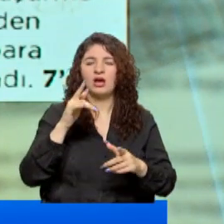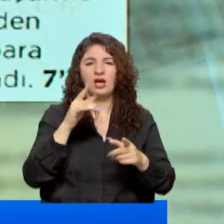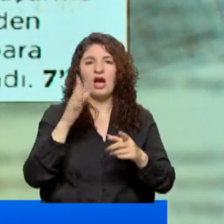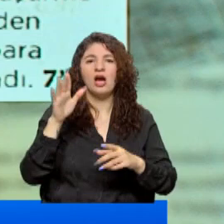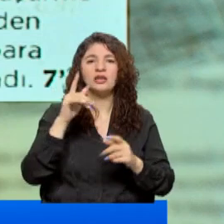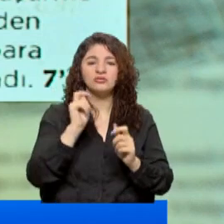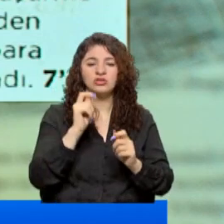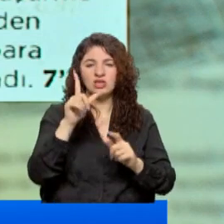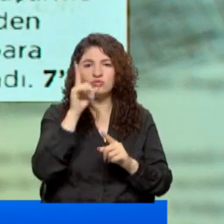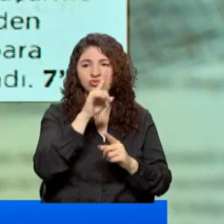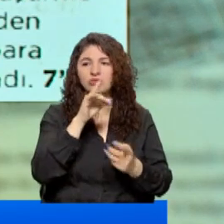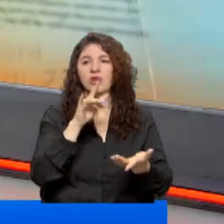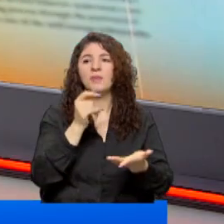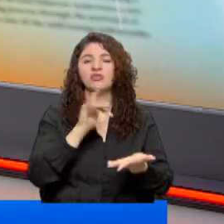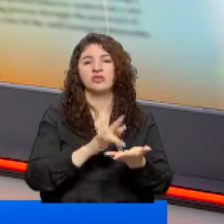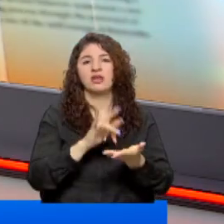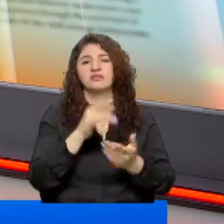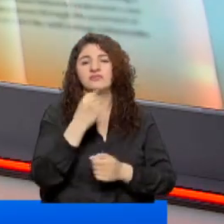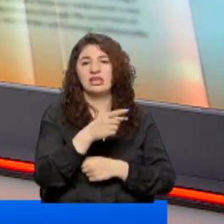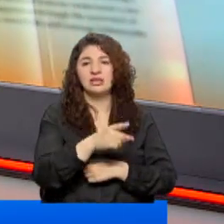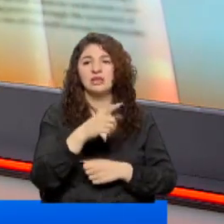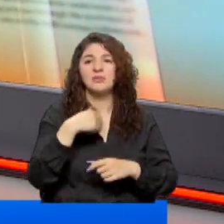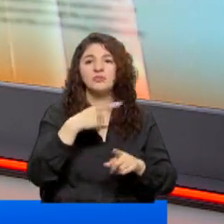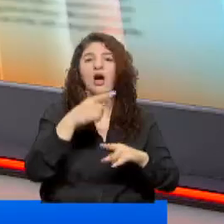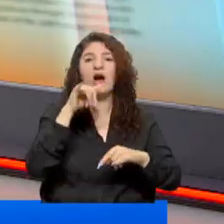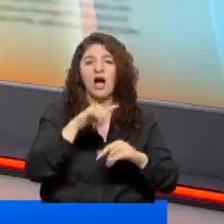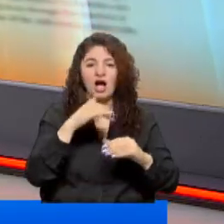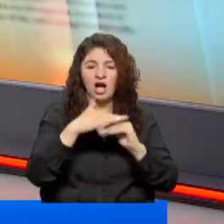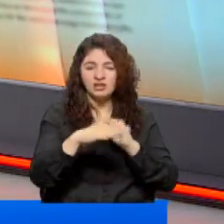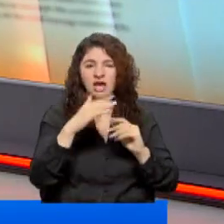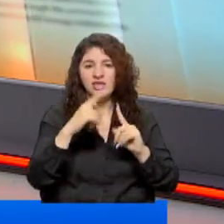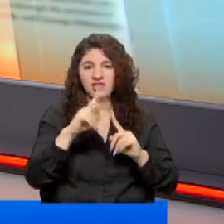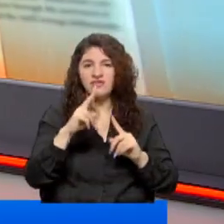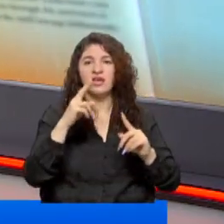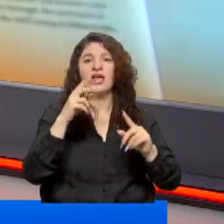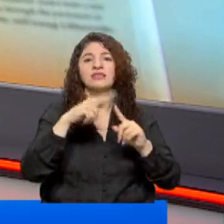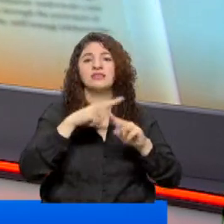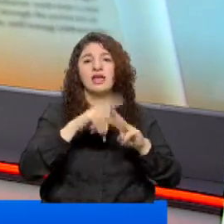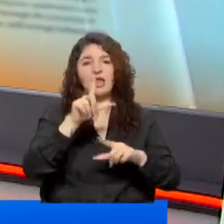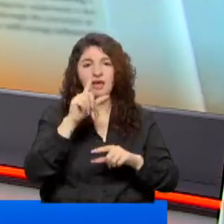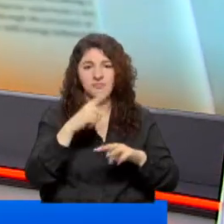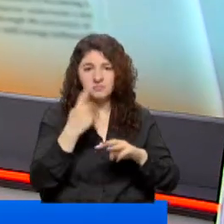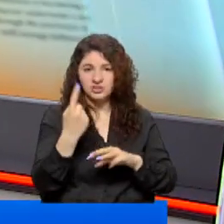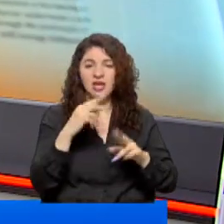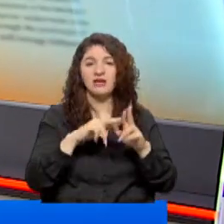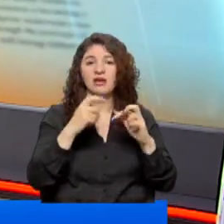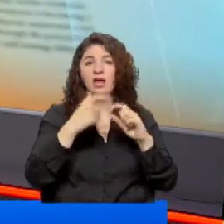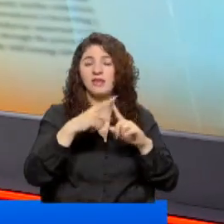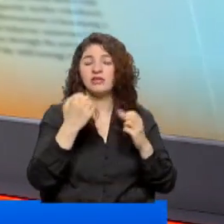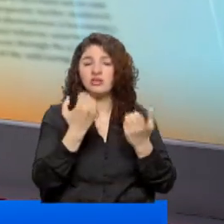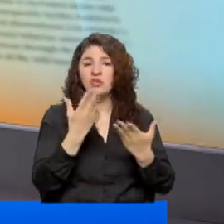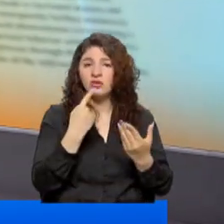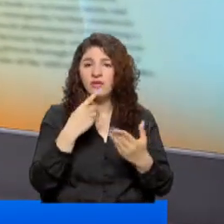çokluğuyla alındı Ben buradan Halk TV kare ttr1 ve Flash TV'ye geçmiş olsun derken